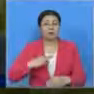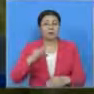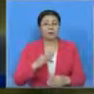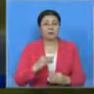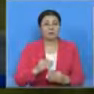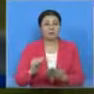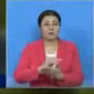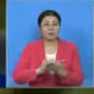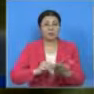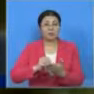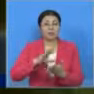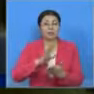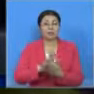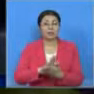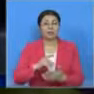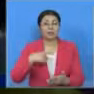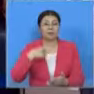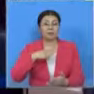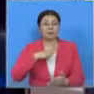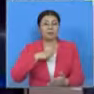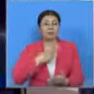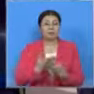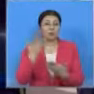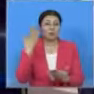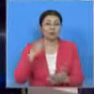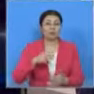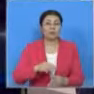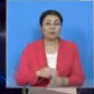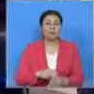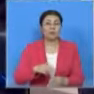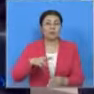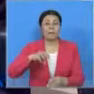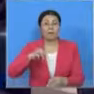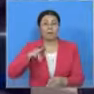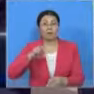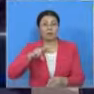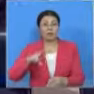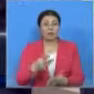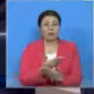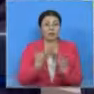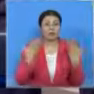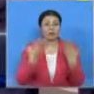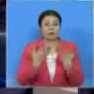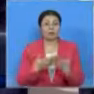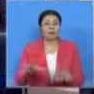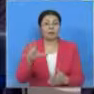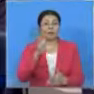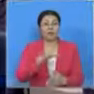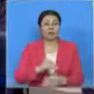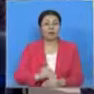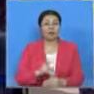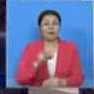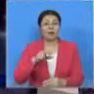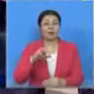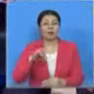деп белгіленген айтып өткенде міне бұрынғыдай темір үлгідегі погондар жоқ барлық мына